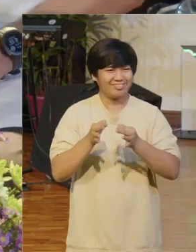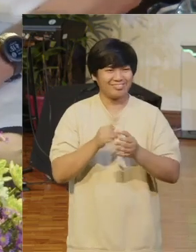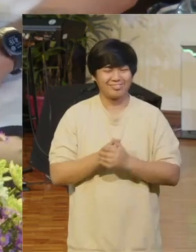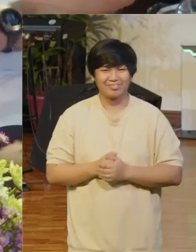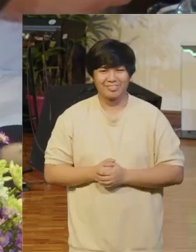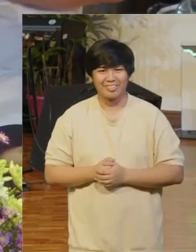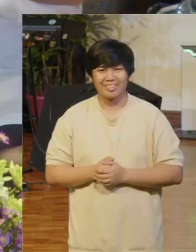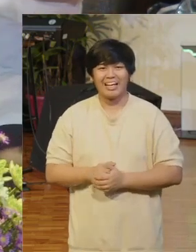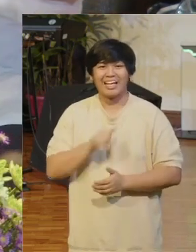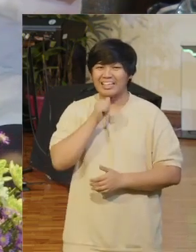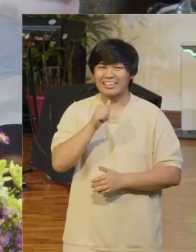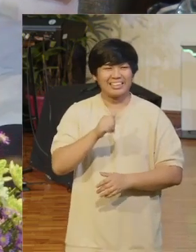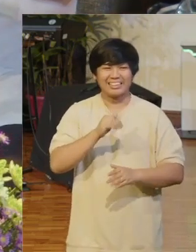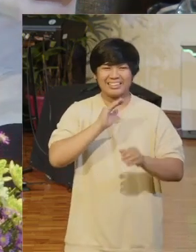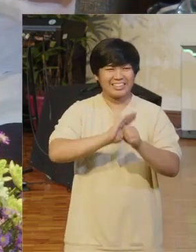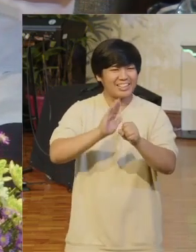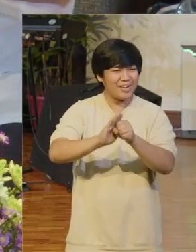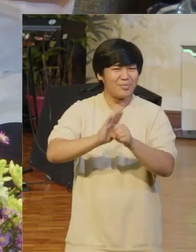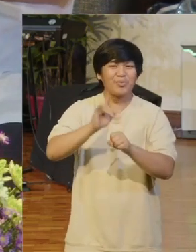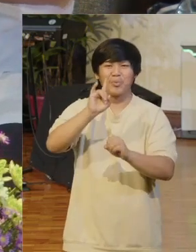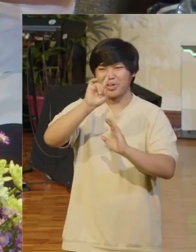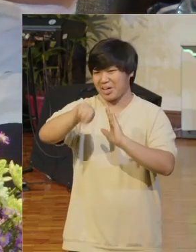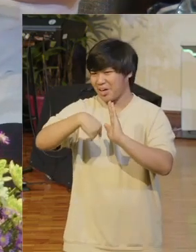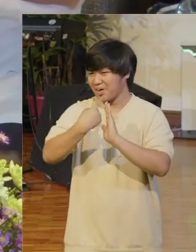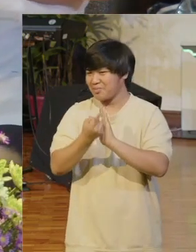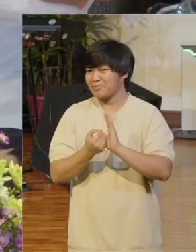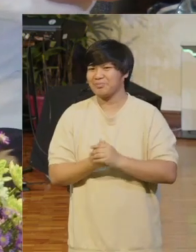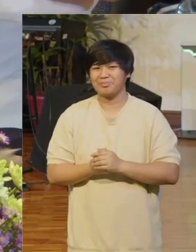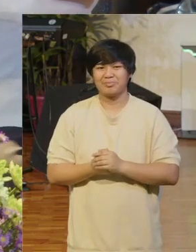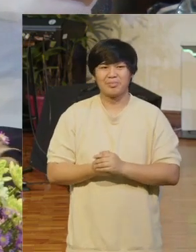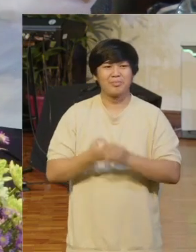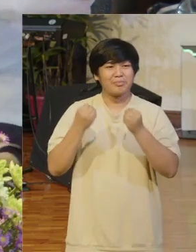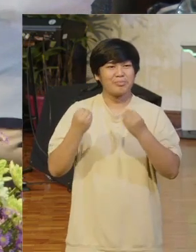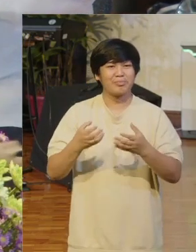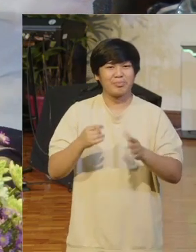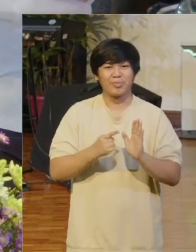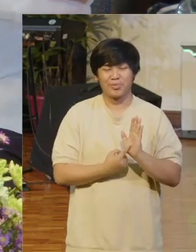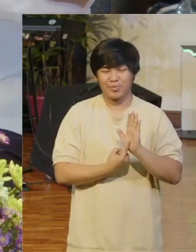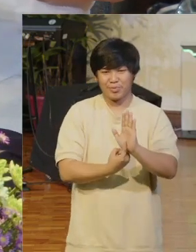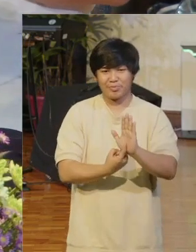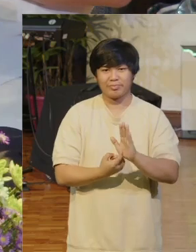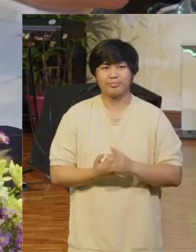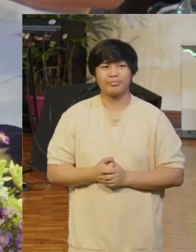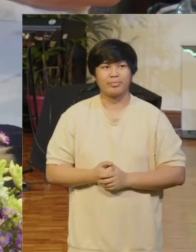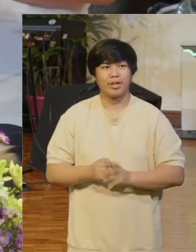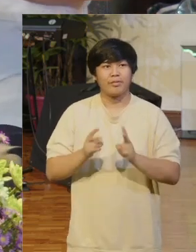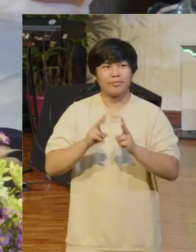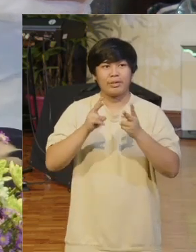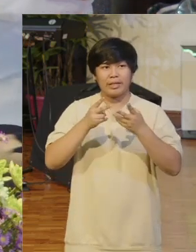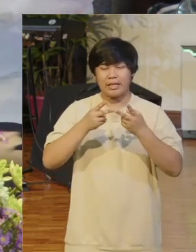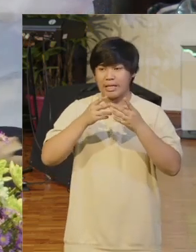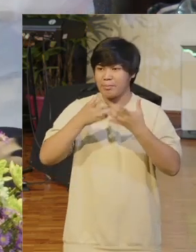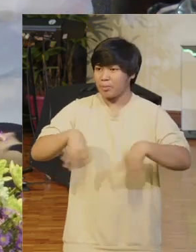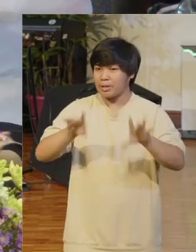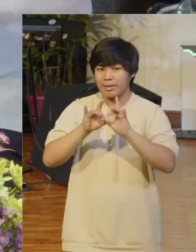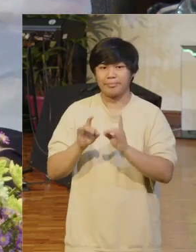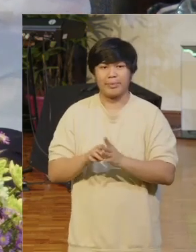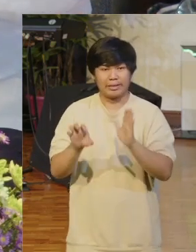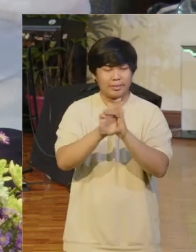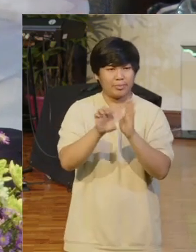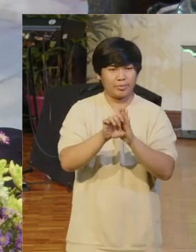Sabi ko sa inyo, hindi kasya ang isang oras dito no? Ito po ang ilang mga paglilinaw. Importante po ito.